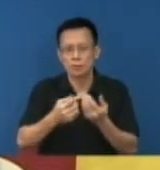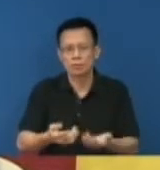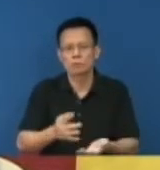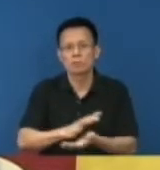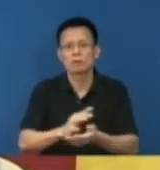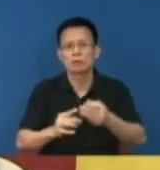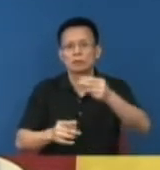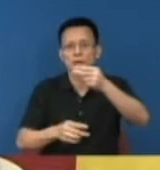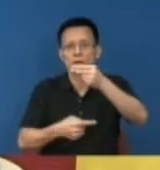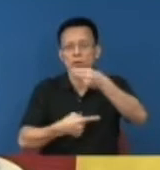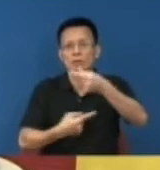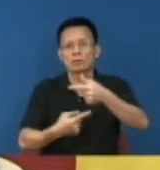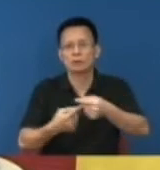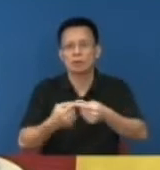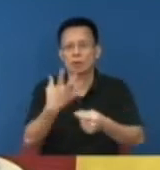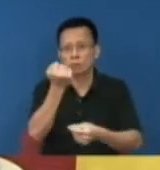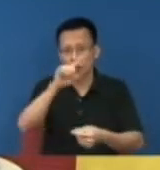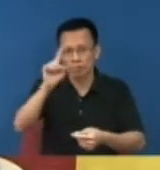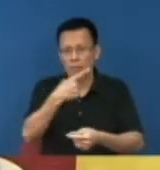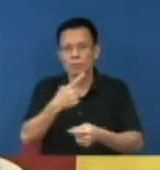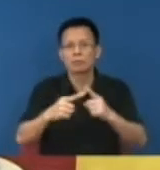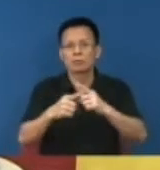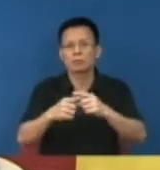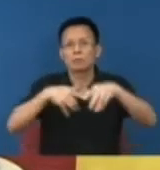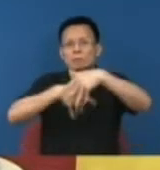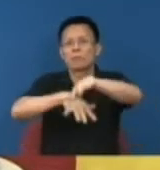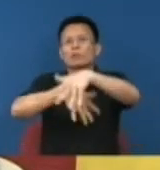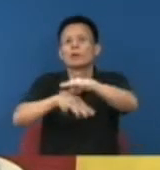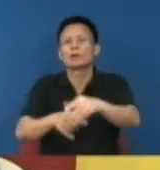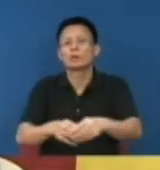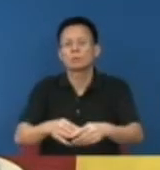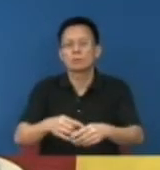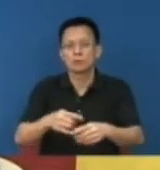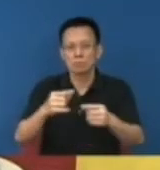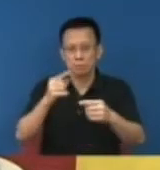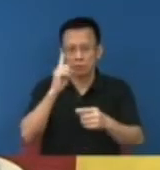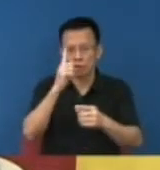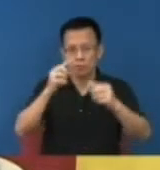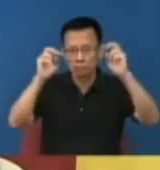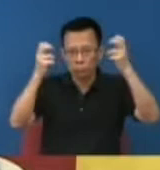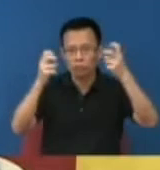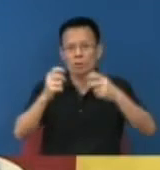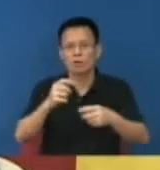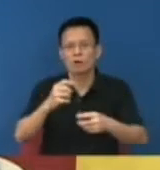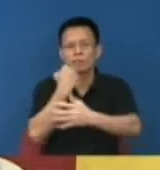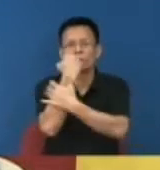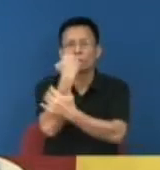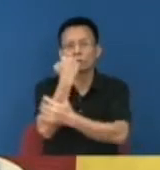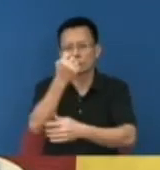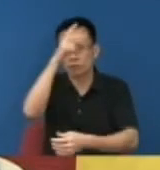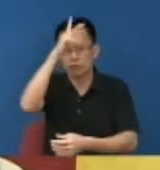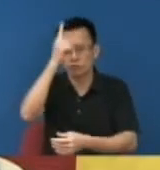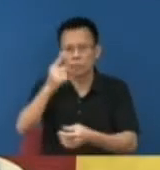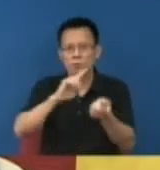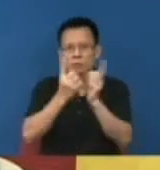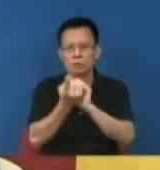有大約20萬人出來遊行，其中一個很重要的就是說是完全是反對政府講出嚟嘅逮捕機制。政府講出嚟